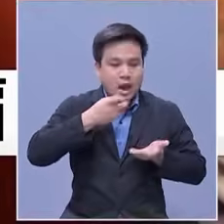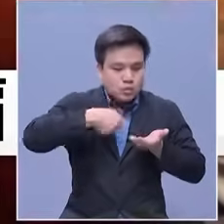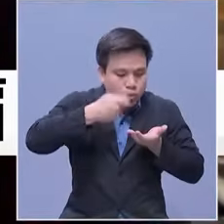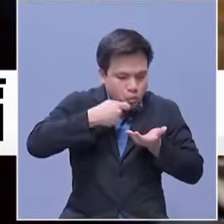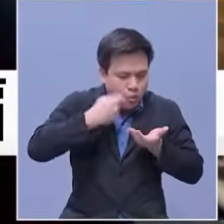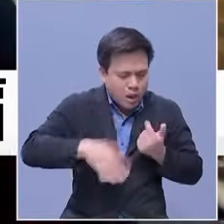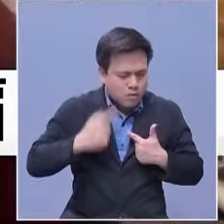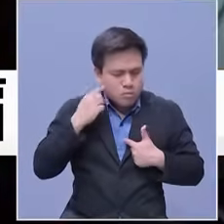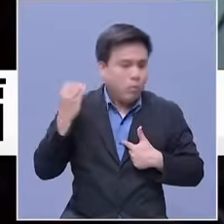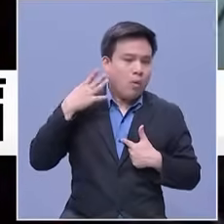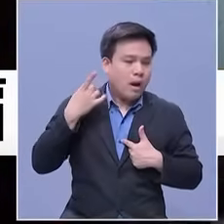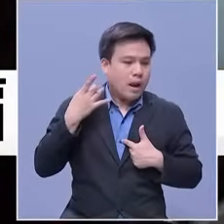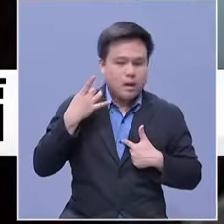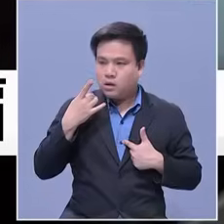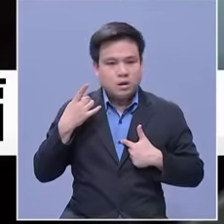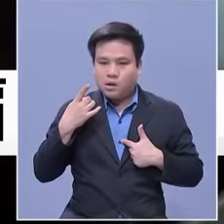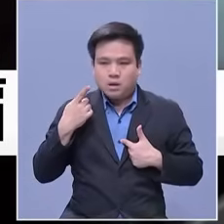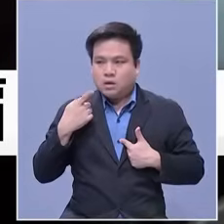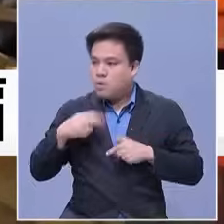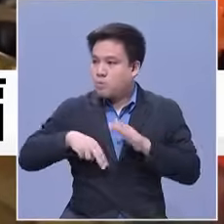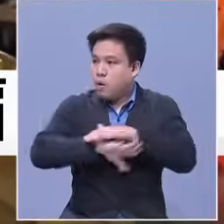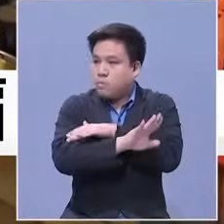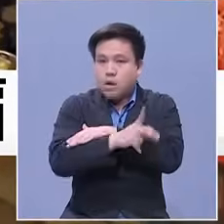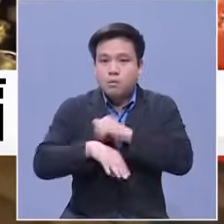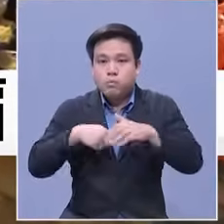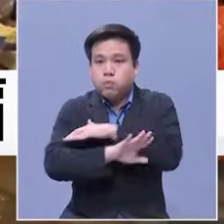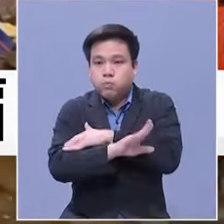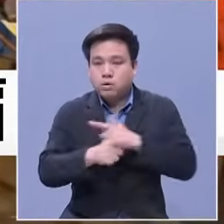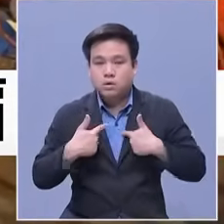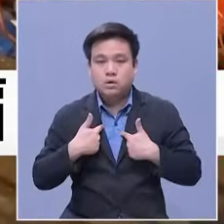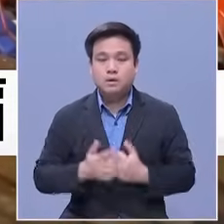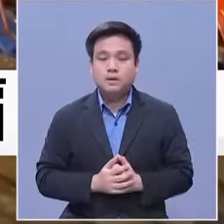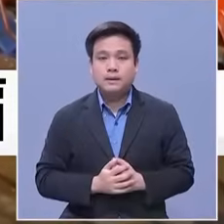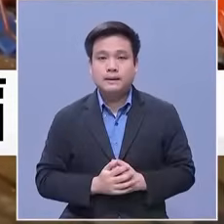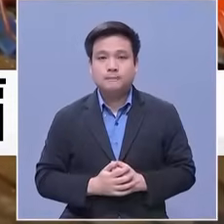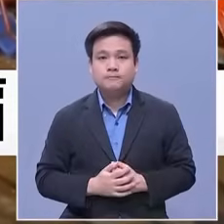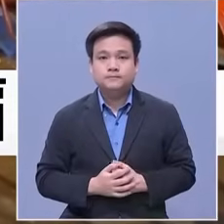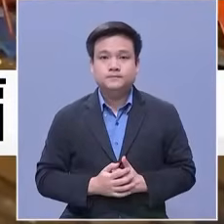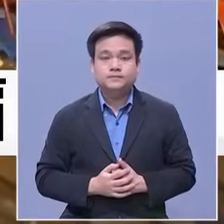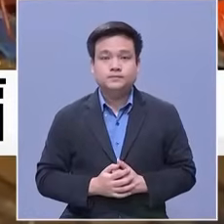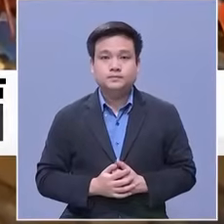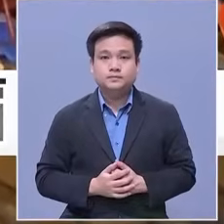เขาเลยตัดสินใจวิ่งหลบก่อนเลยโอ้โหนั่นคือนาทีชีวิตเลยนะครับลองฟังเสียงของผู้เสียหายหน่อยครับ